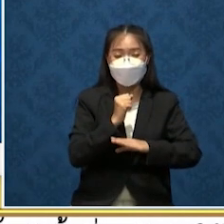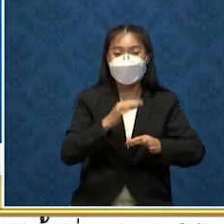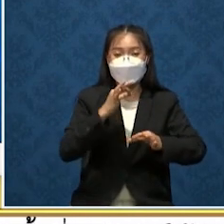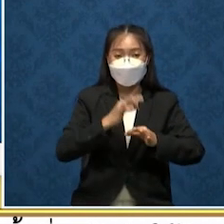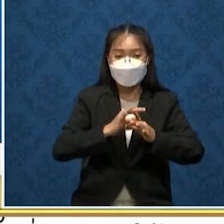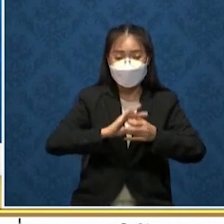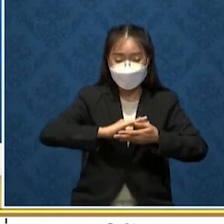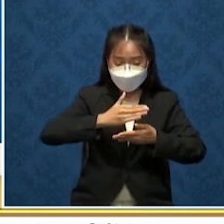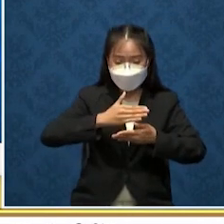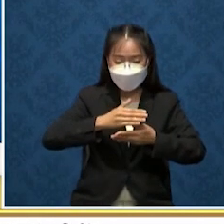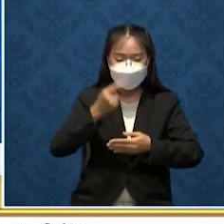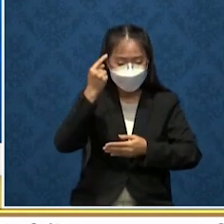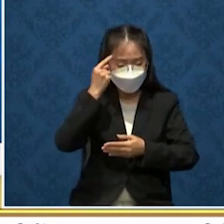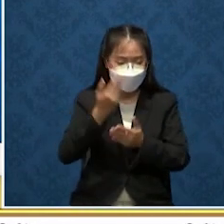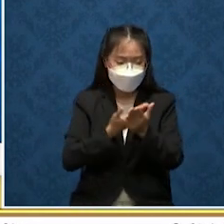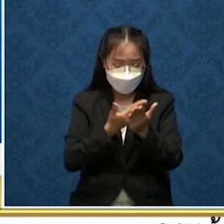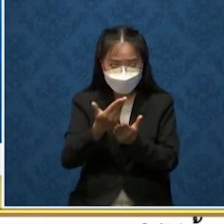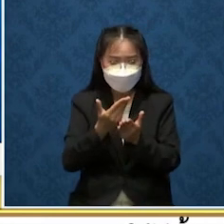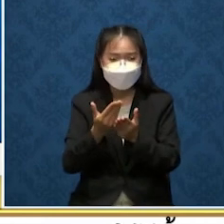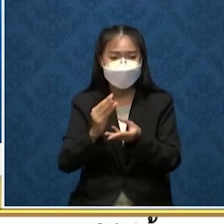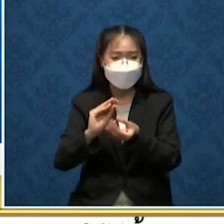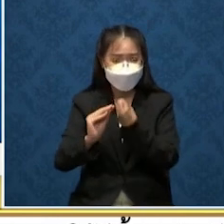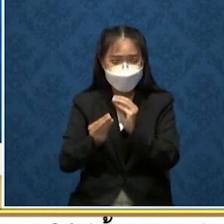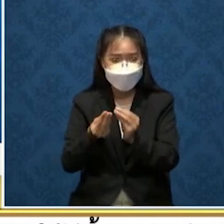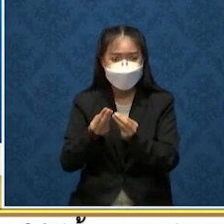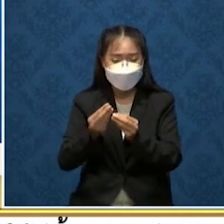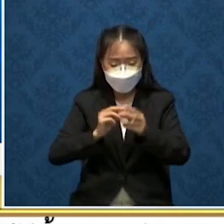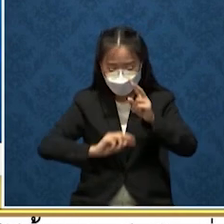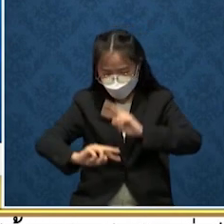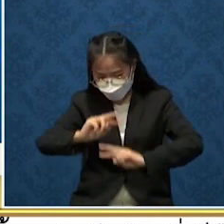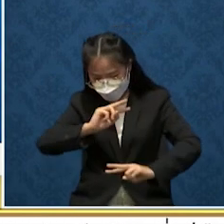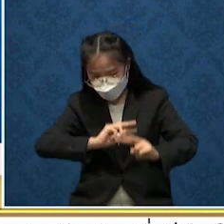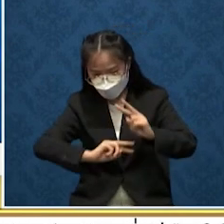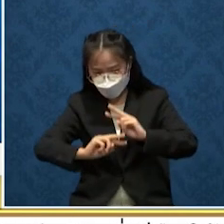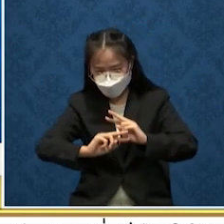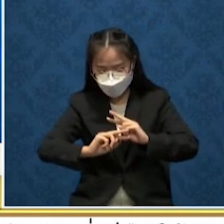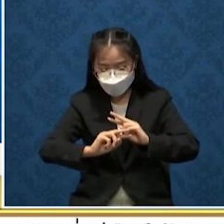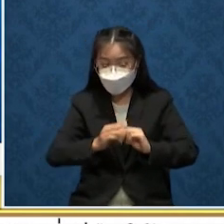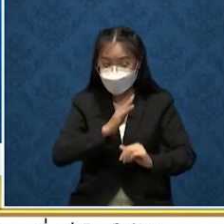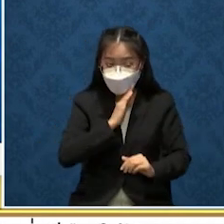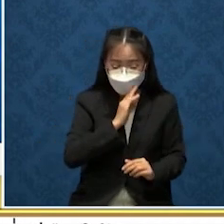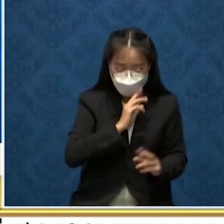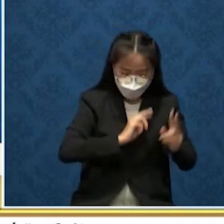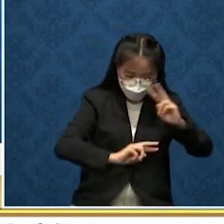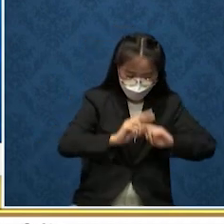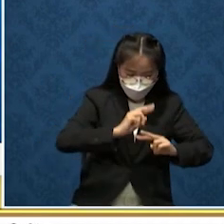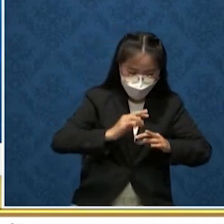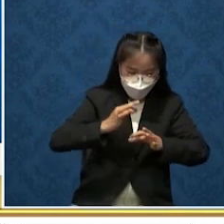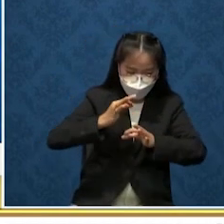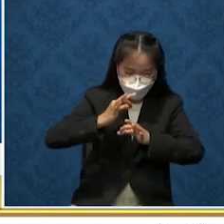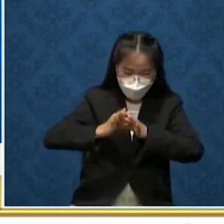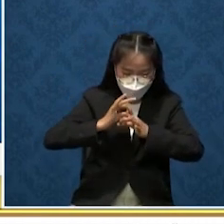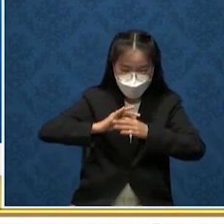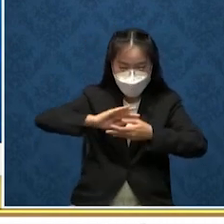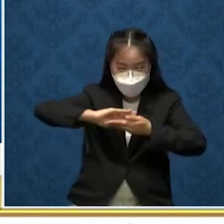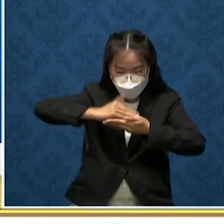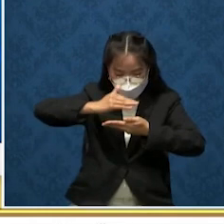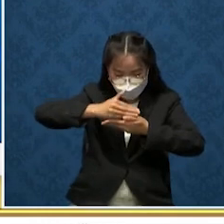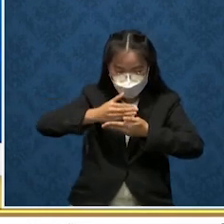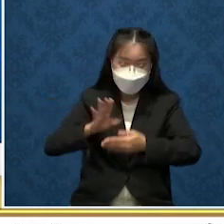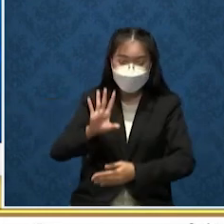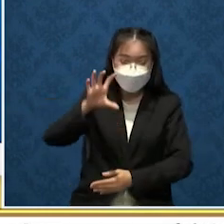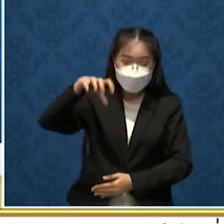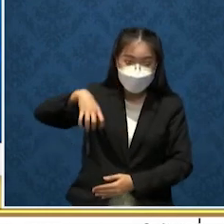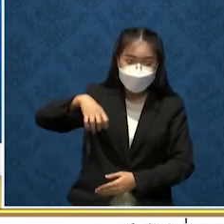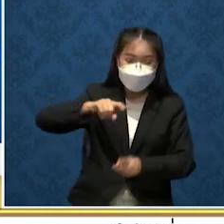งานการซื้อรหัสควบคุมebitเนี่ยถ้าตรวจสอบทางบัญชีเนี่ยทุกบริษัทที่